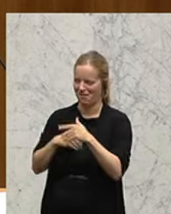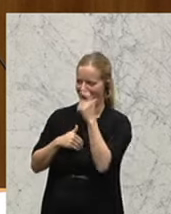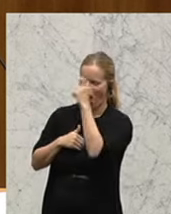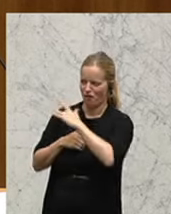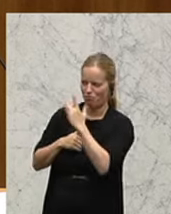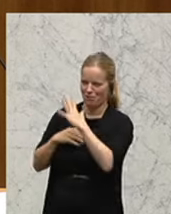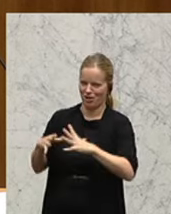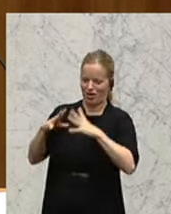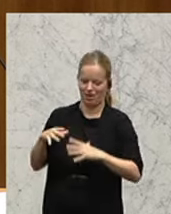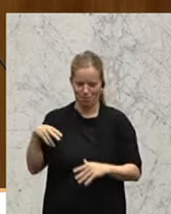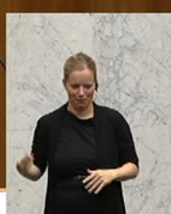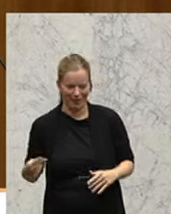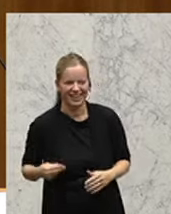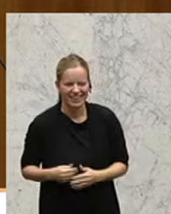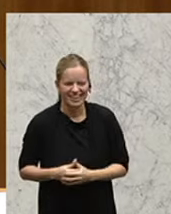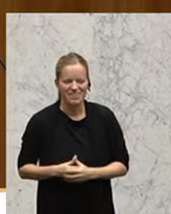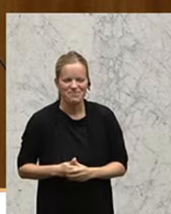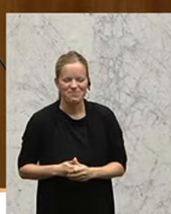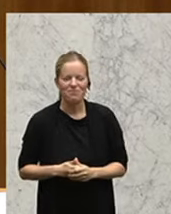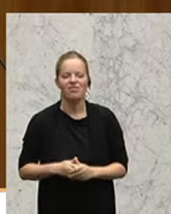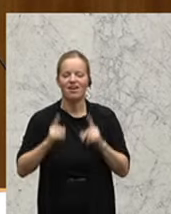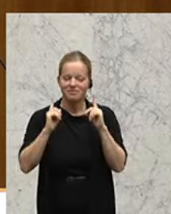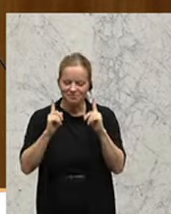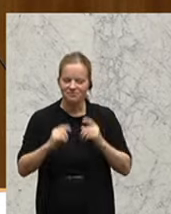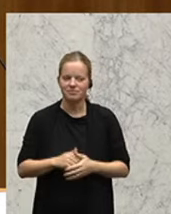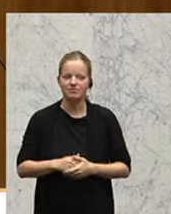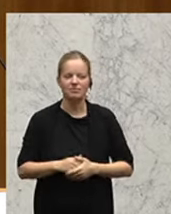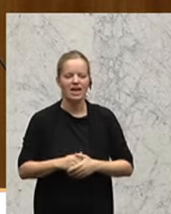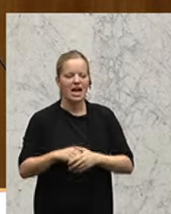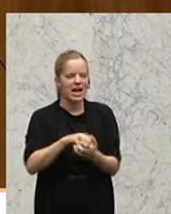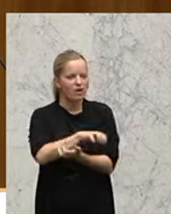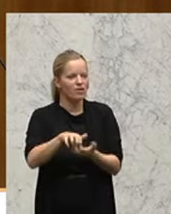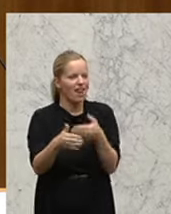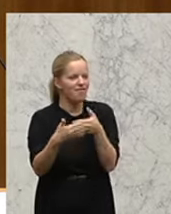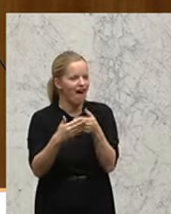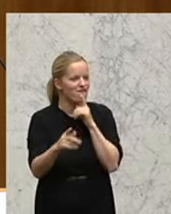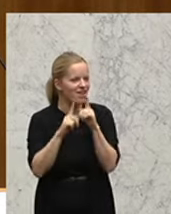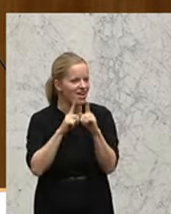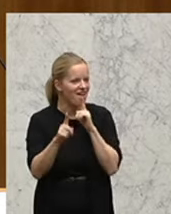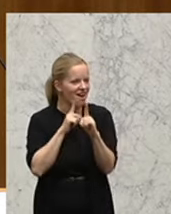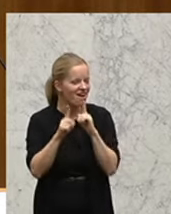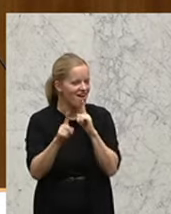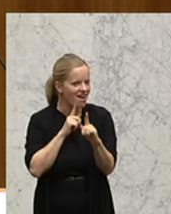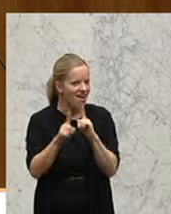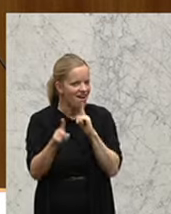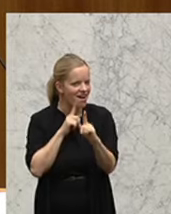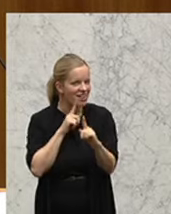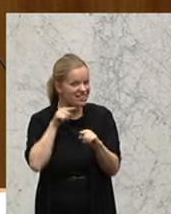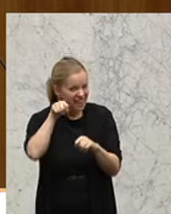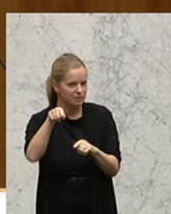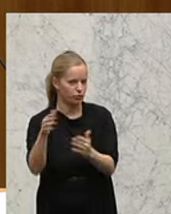eine Umwegförderung des regionalen Nahverkehrs. Also da wird eigentlich ganz etwas anderes